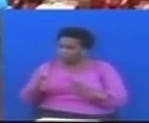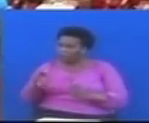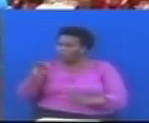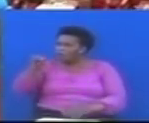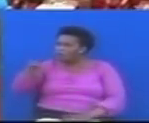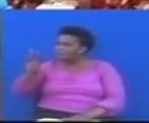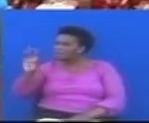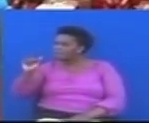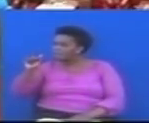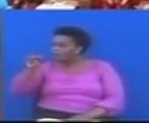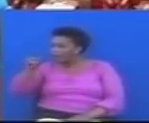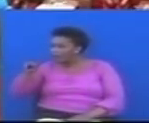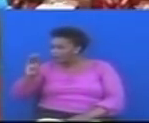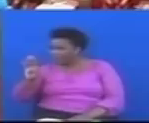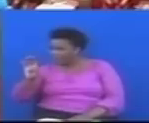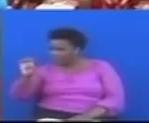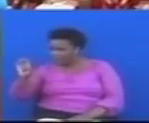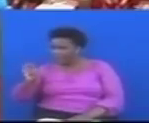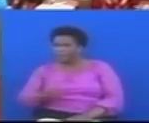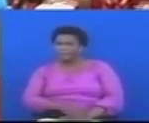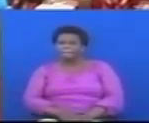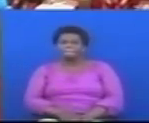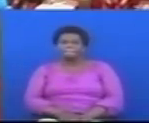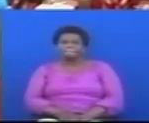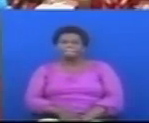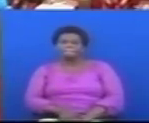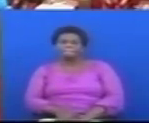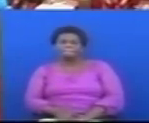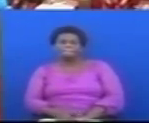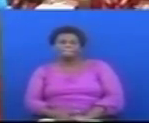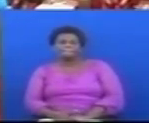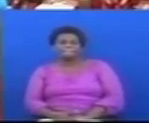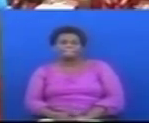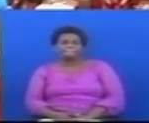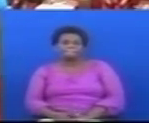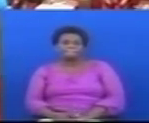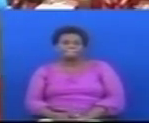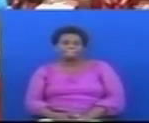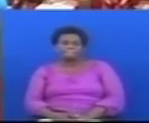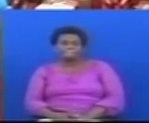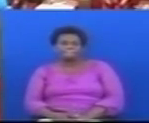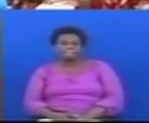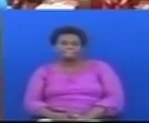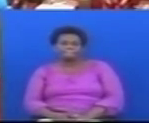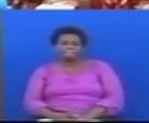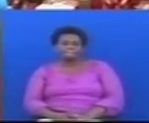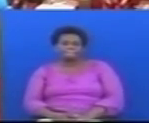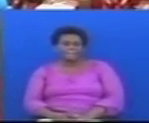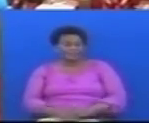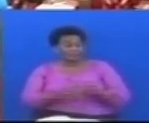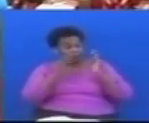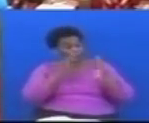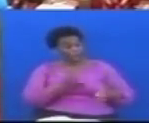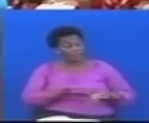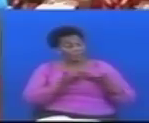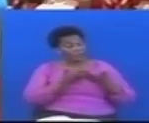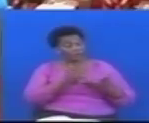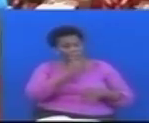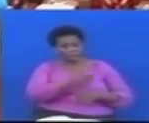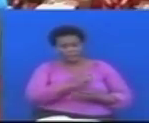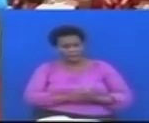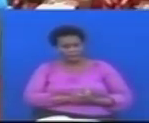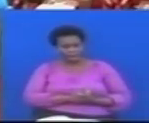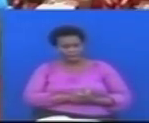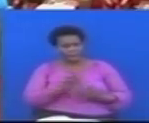Mheshimiwa Naibu Spika, ningependa kumuuliza Mheshimiwa Naibu Waziri kwamba swala hili la nishati mbadala